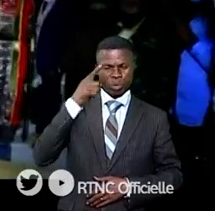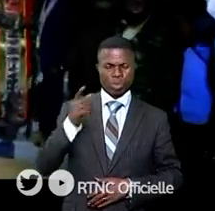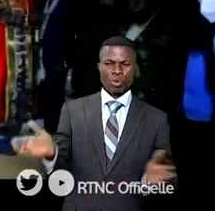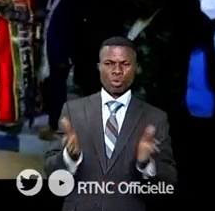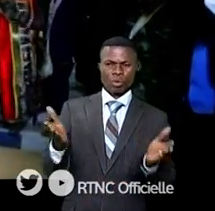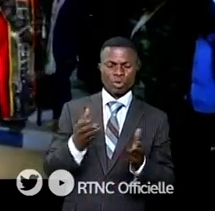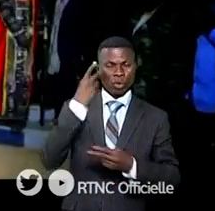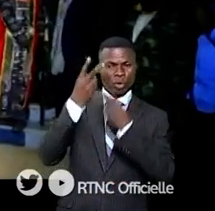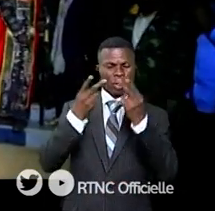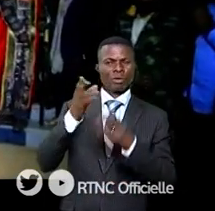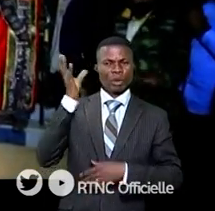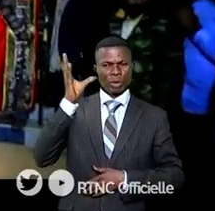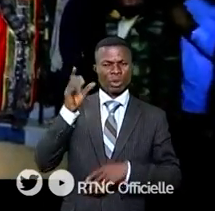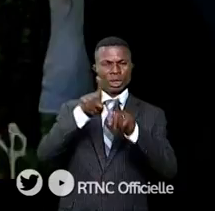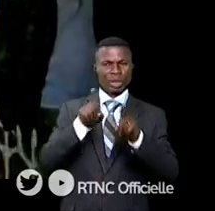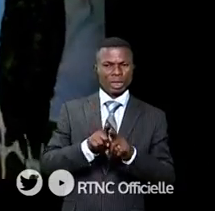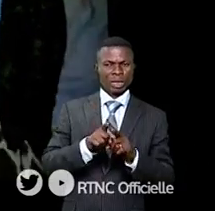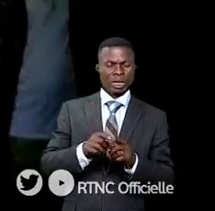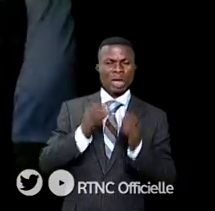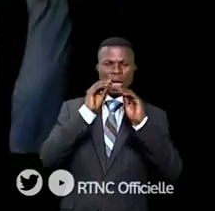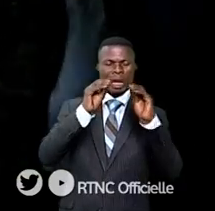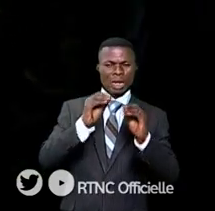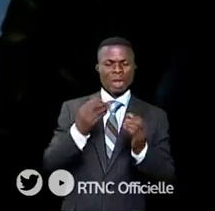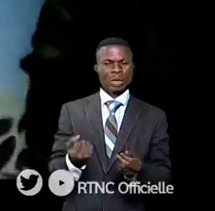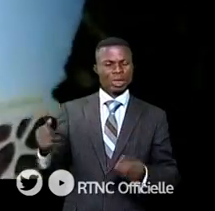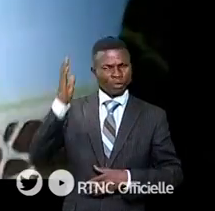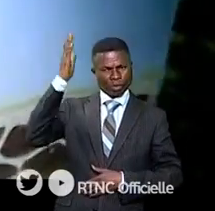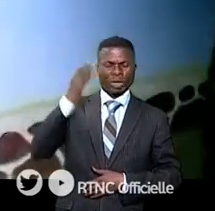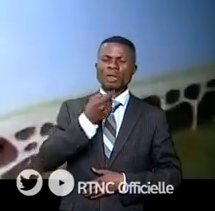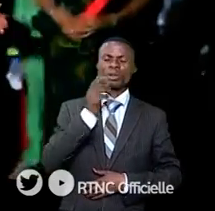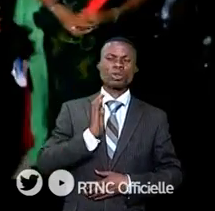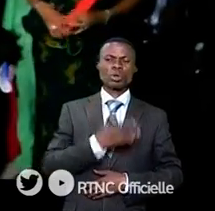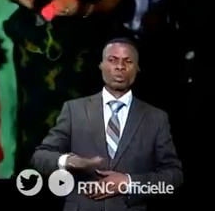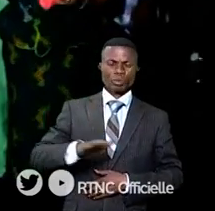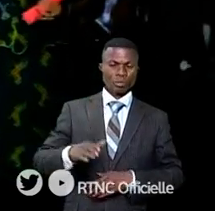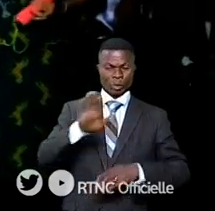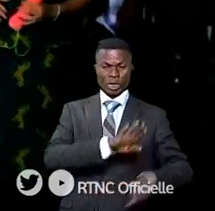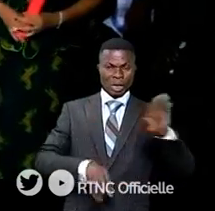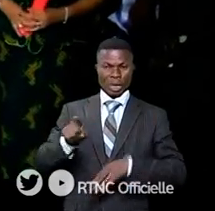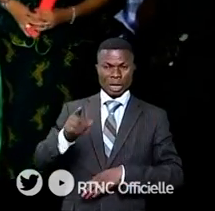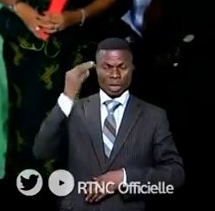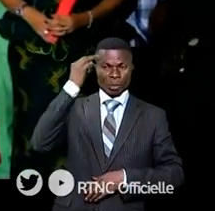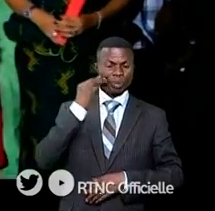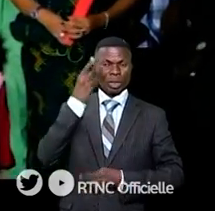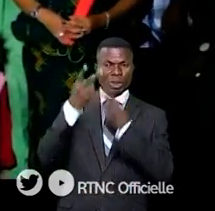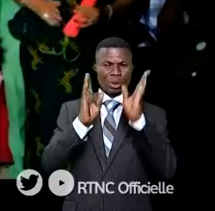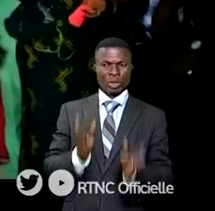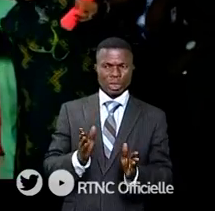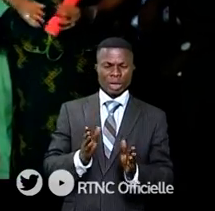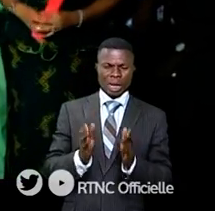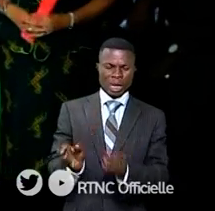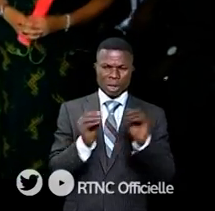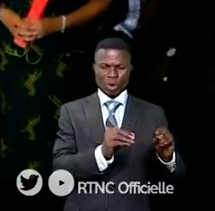réflexe du tourisme local et apprendre aux générations futures l'histoire du pays, ce mausolée devrait, selon le ministre du Tourisme, être